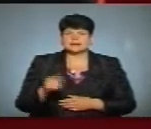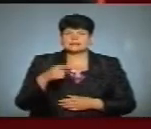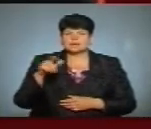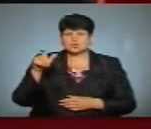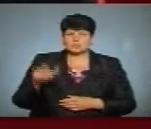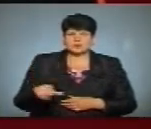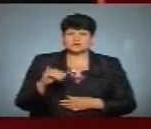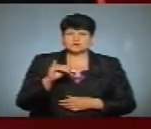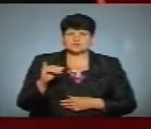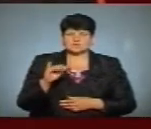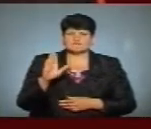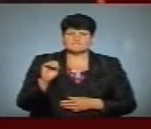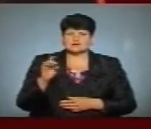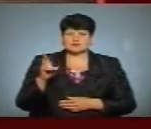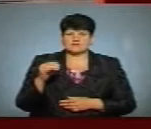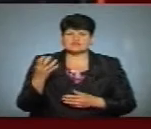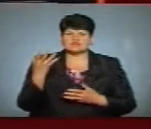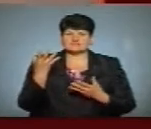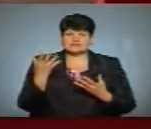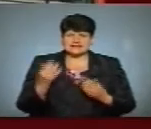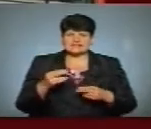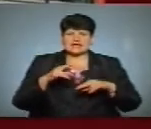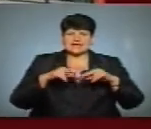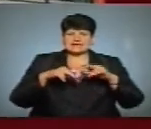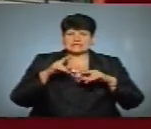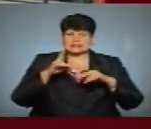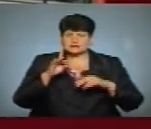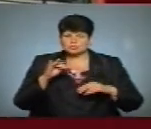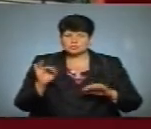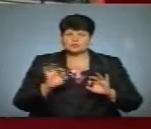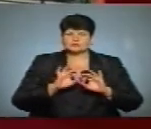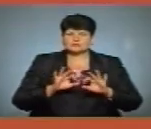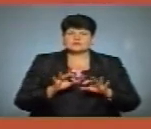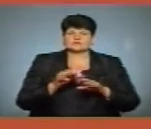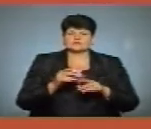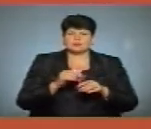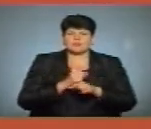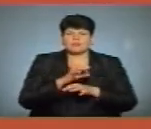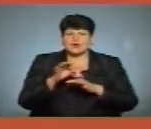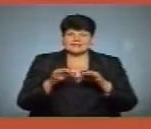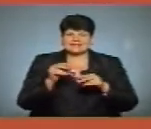Юрій Вербовецький у День архітектури розповів, як розробив проєкт реставрації Збаразького замку.